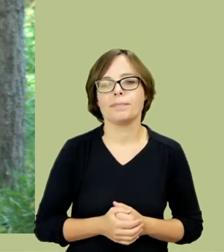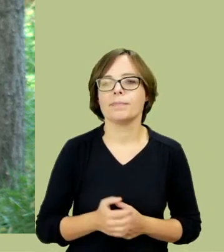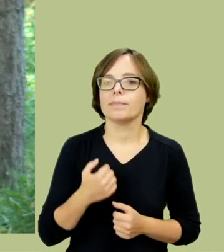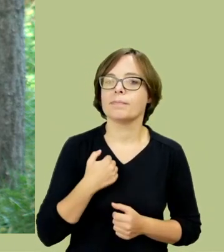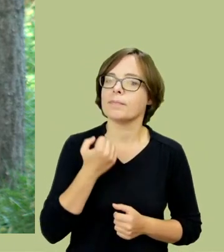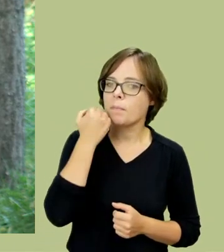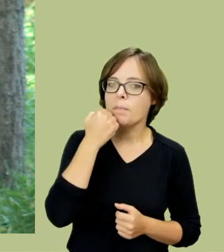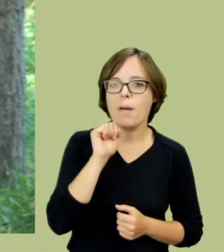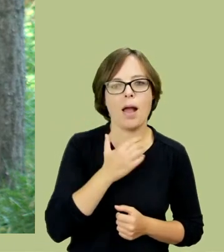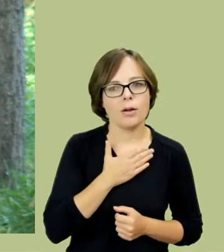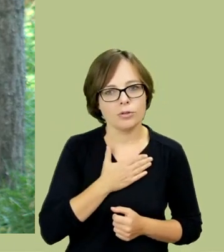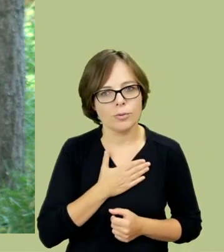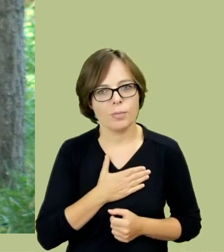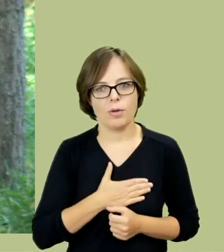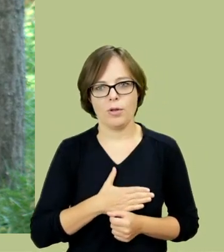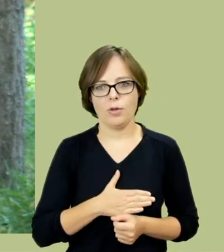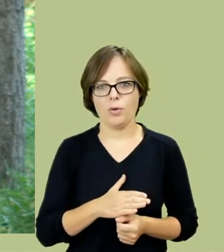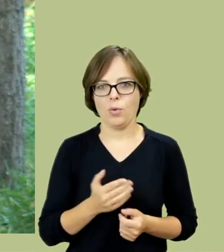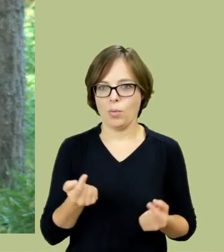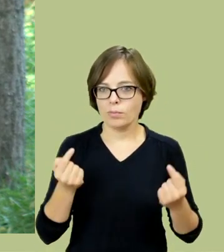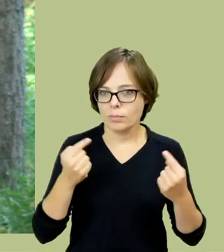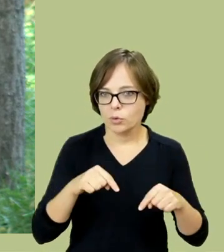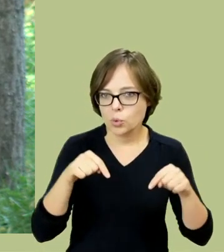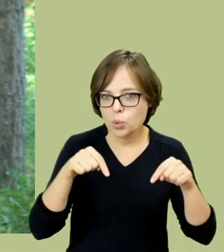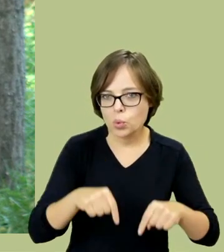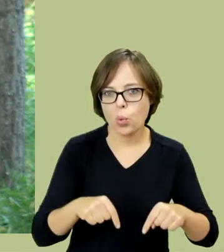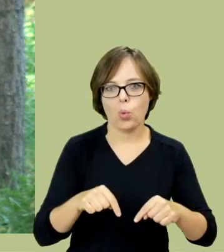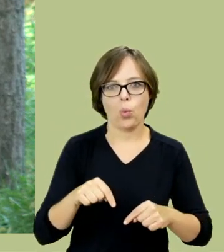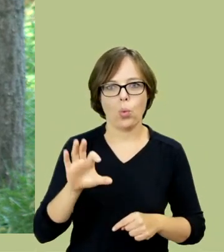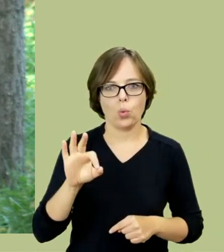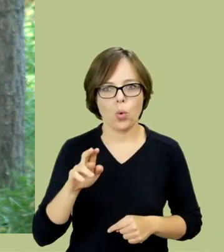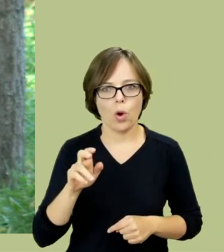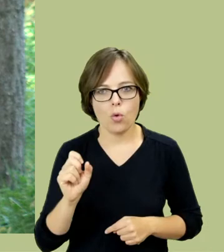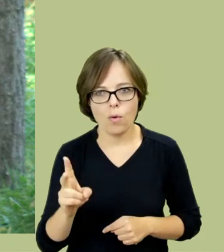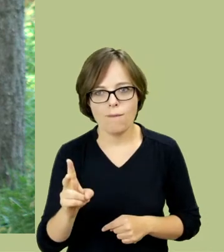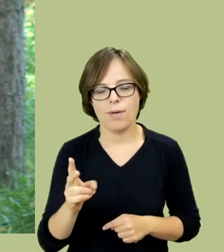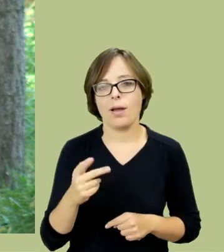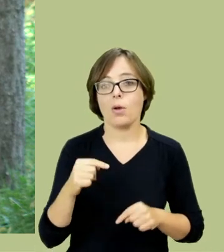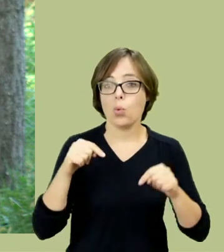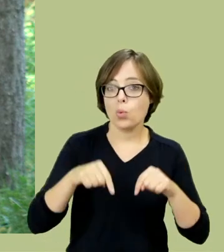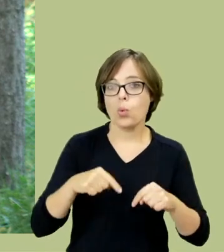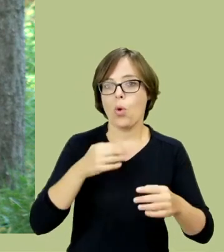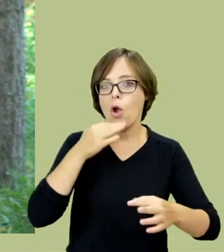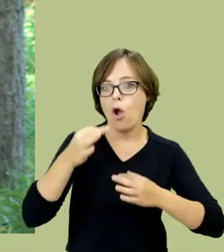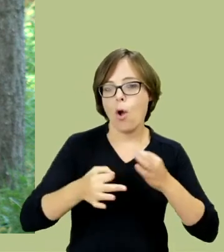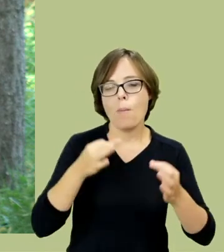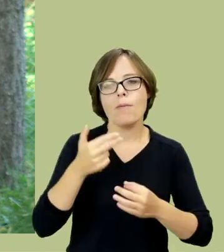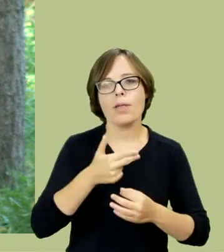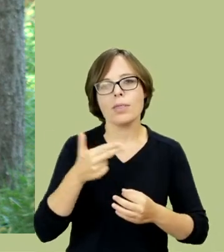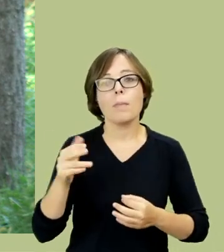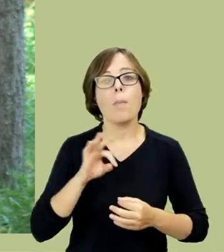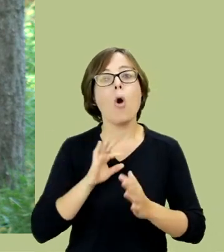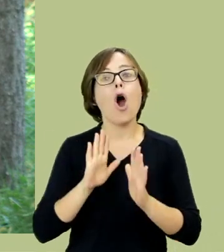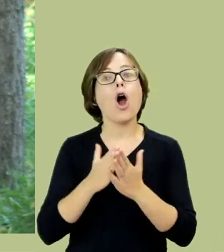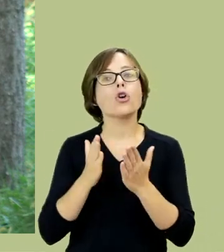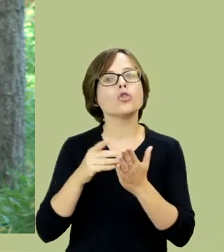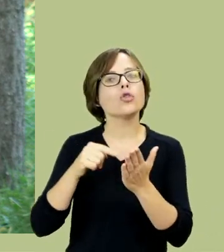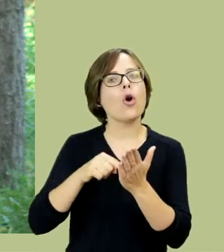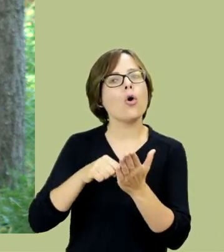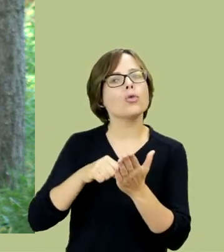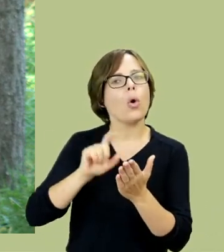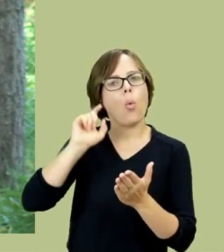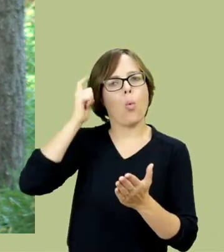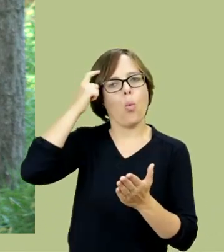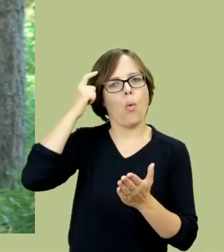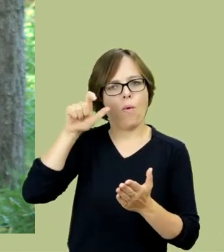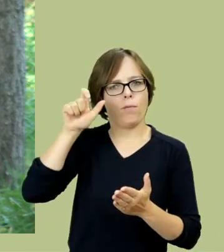miło znaleźć się tutaj właśnie w Sulejówku i tutaj pomówić o bohaterce mojej książki,